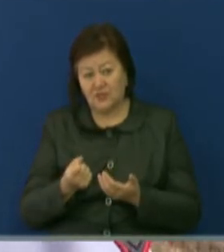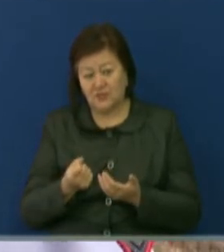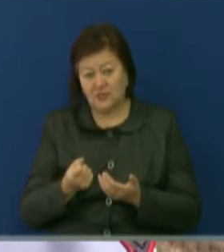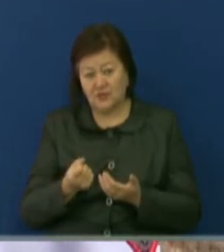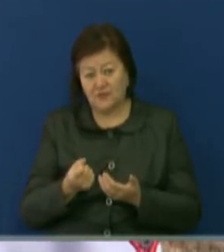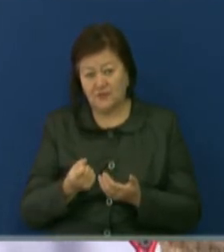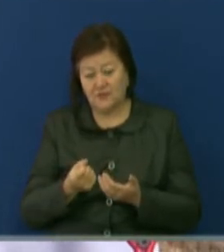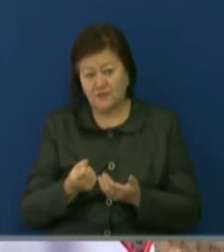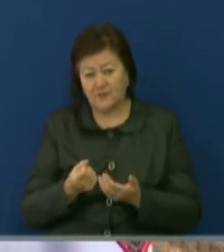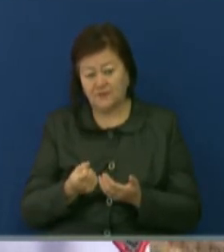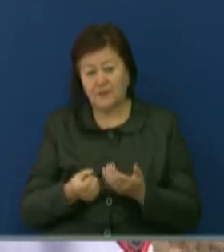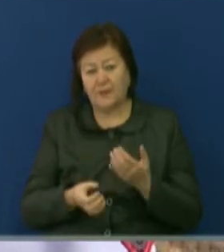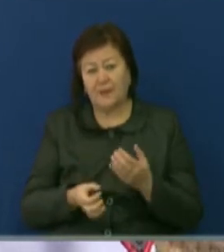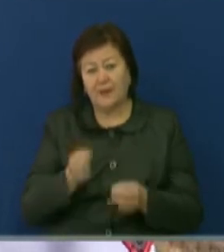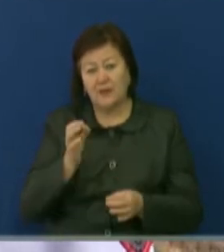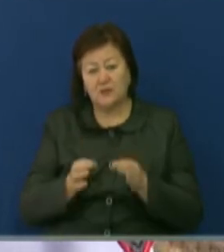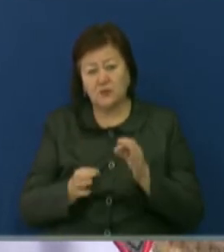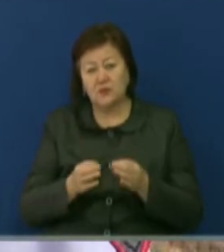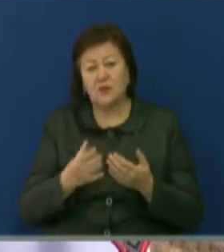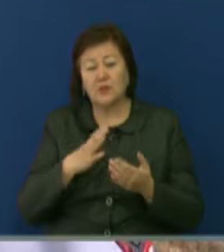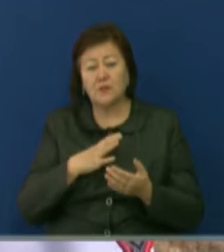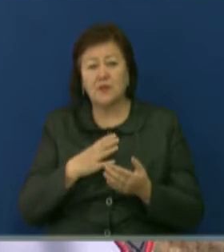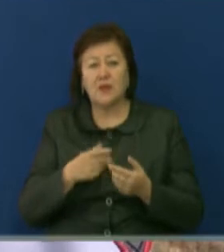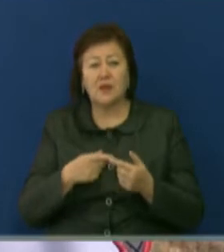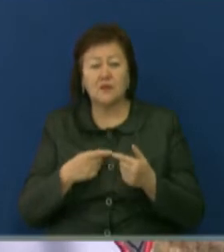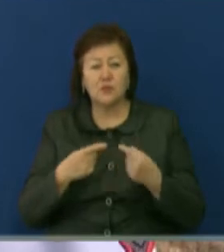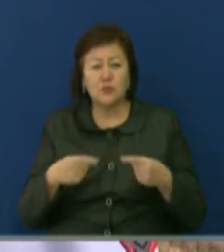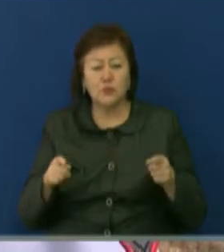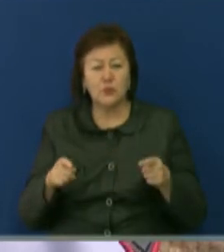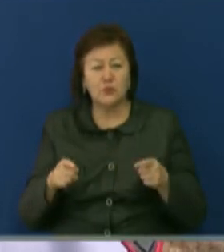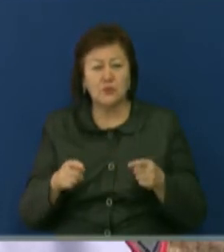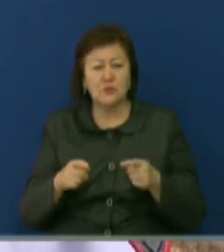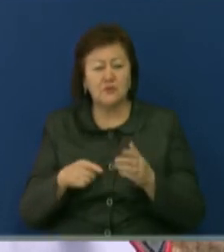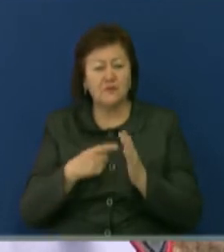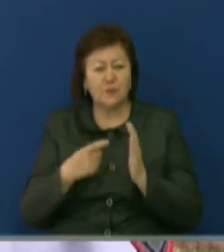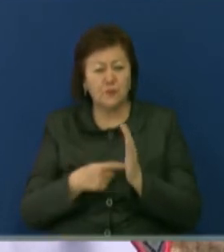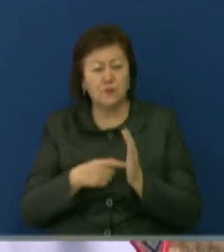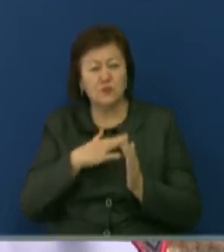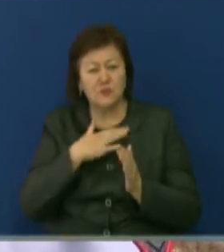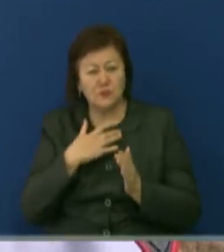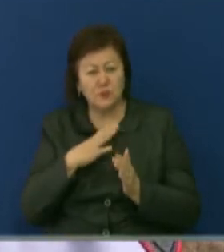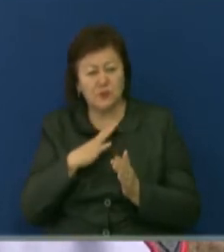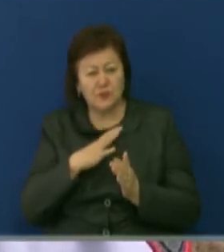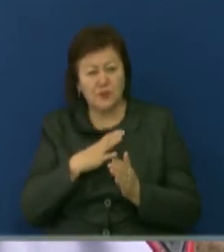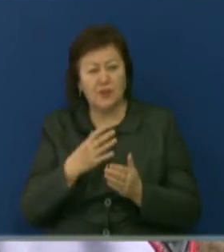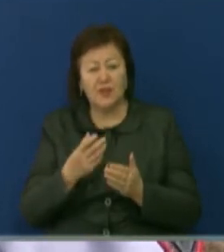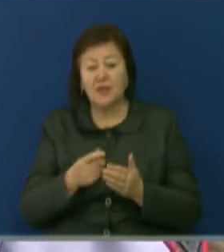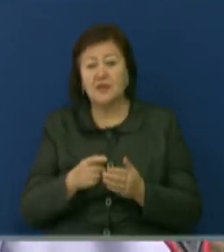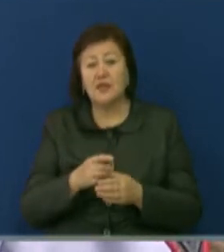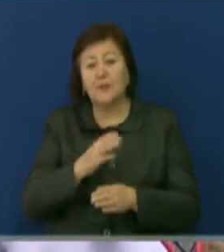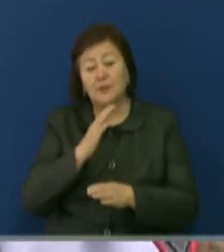бөлімі бойынша міне сотта арқылы өткізіп ерекше сұрау қойдық. Ол дегеніміз соттың шешімі арқылы мына арақ ішуге тыйым